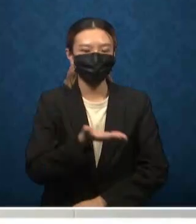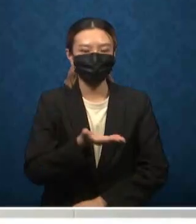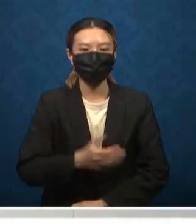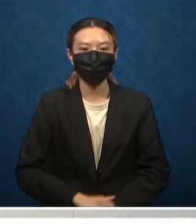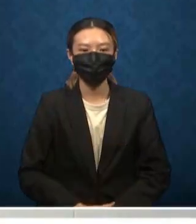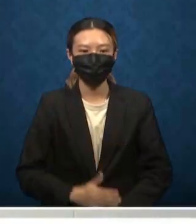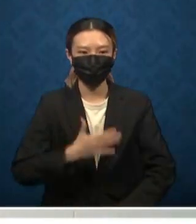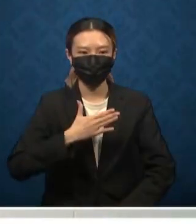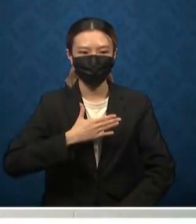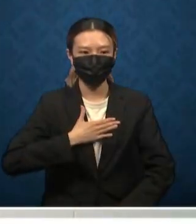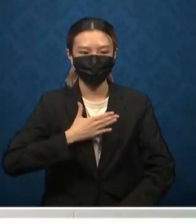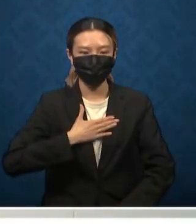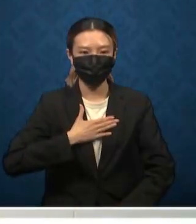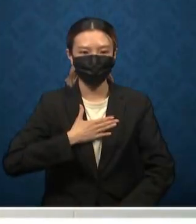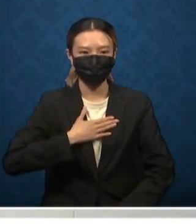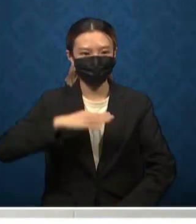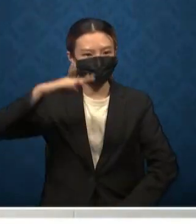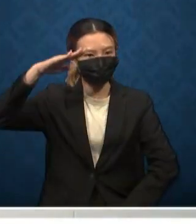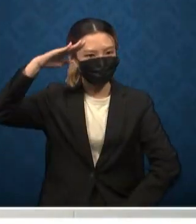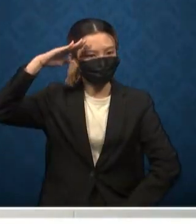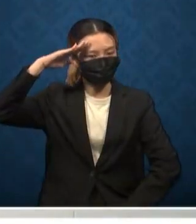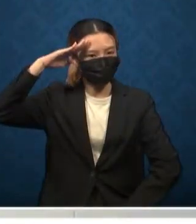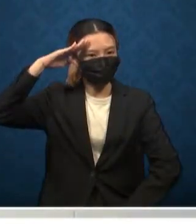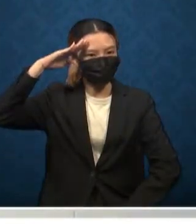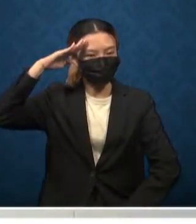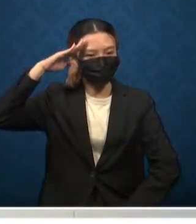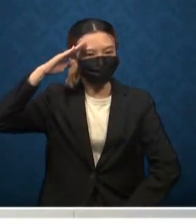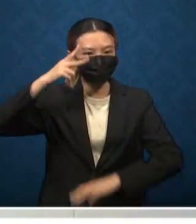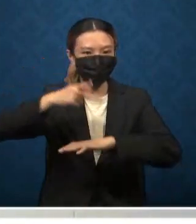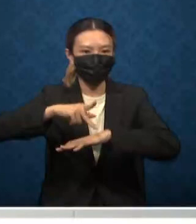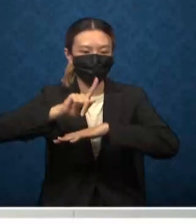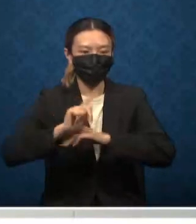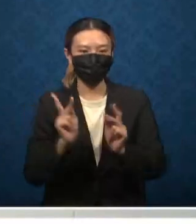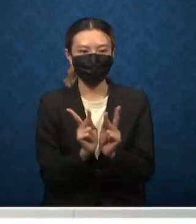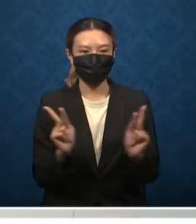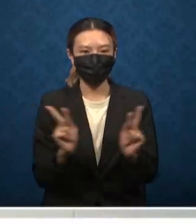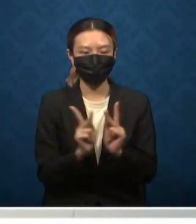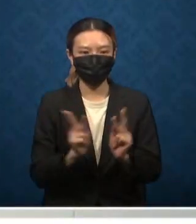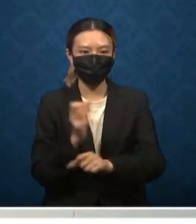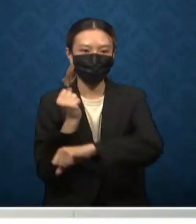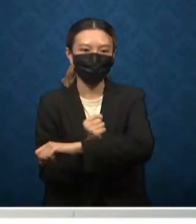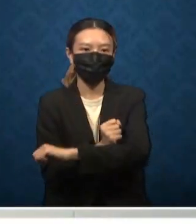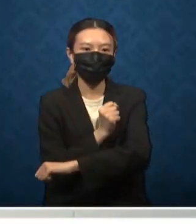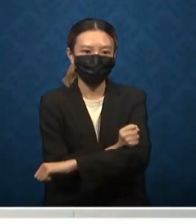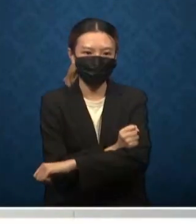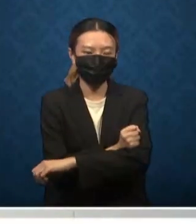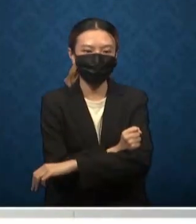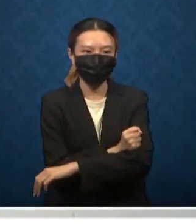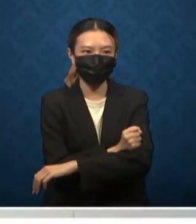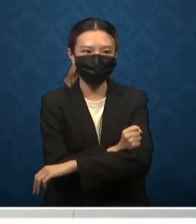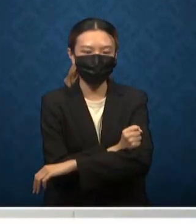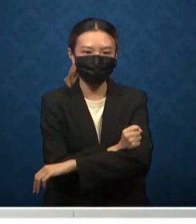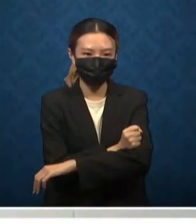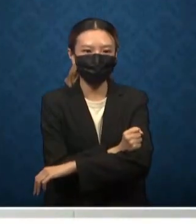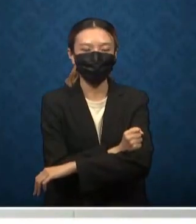กระผมพระเอกอดุลย์แสงสิงแก้วในฐานะประธานคณะกรรมการการแรงงานพฤษภาขอ